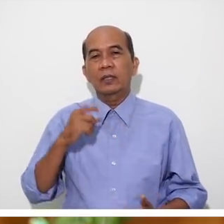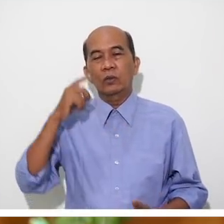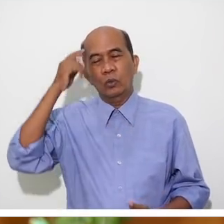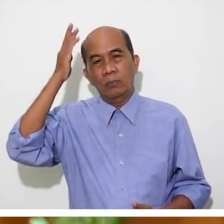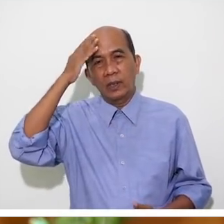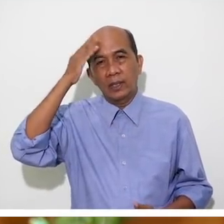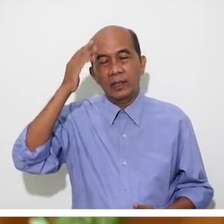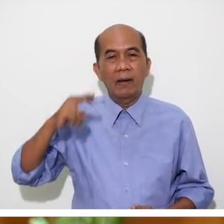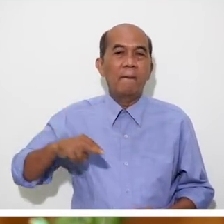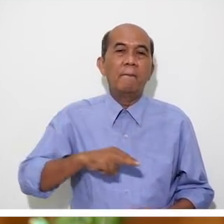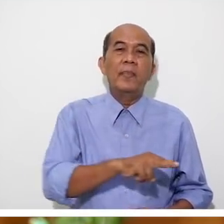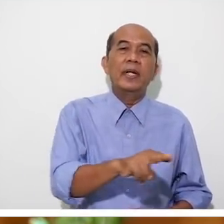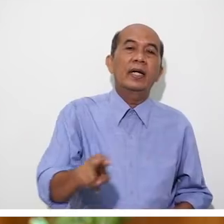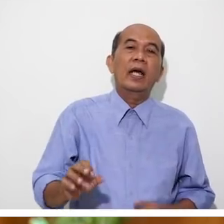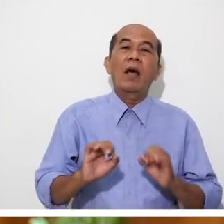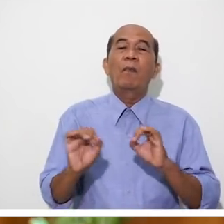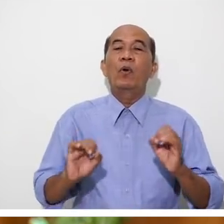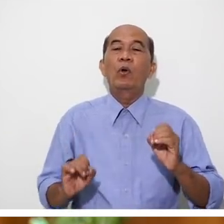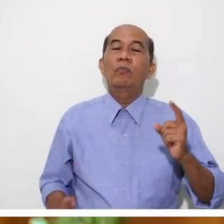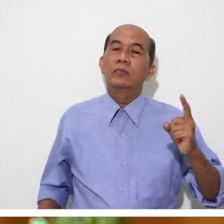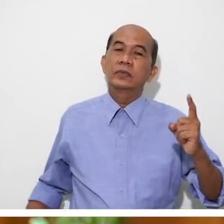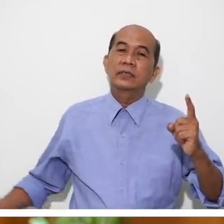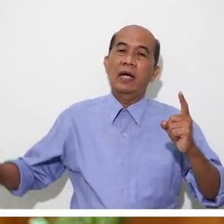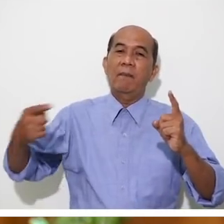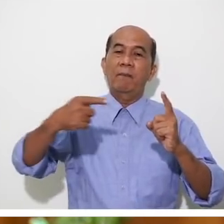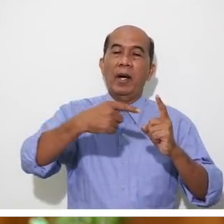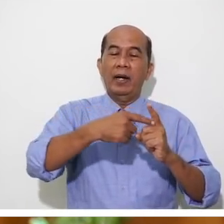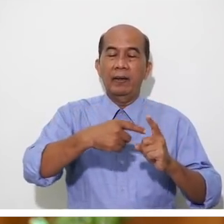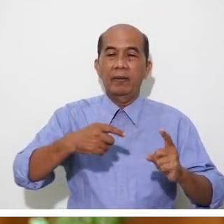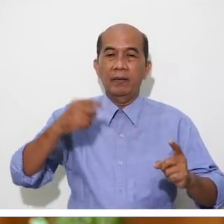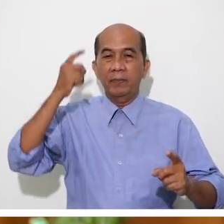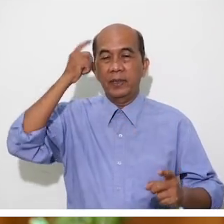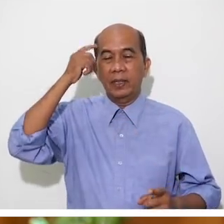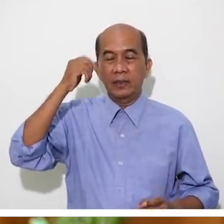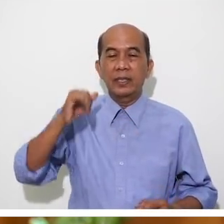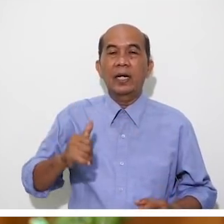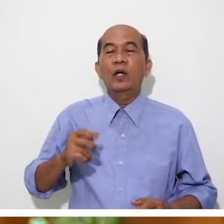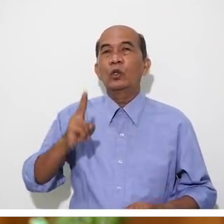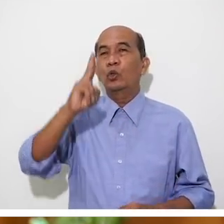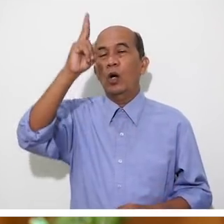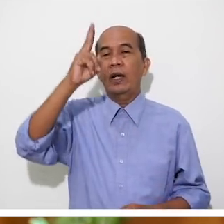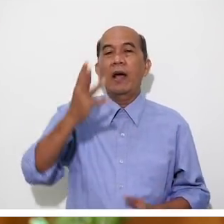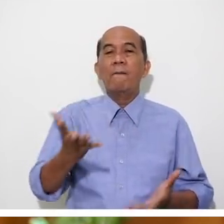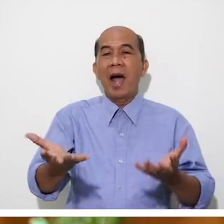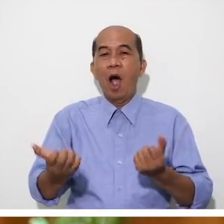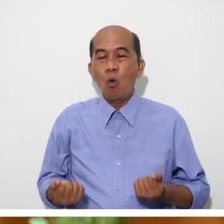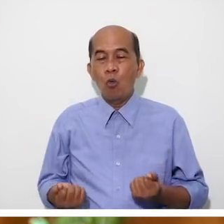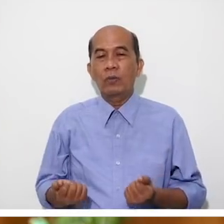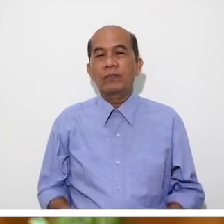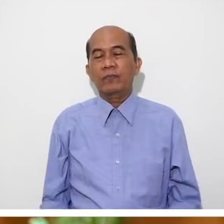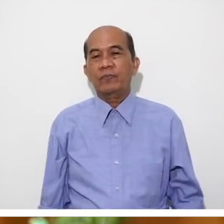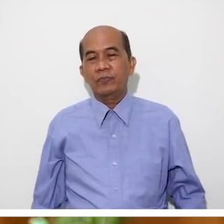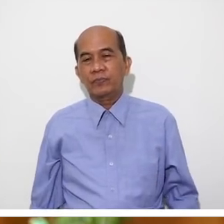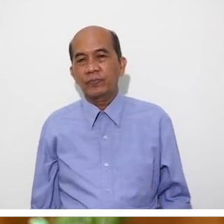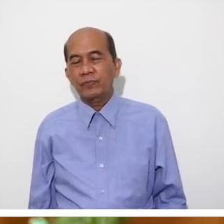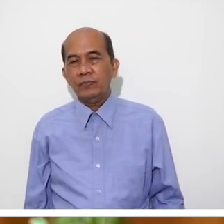mereka belum sampai atau belum nyampe pikirannya seperti yang Tuhan mau. Saudara, ketika